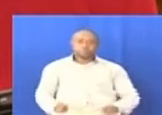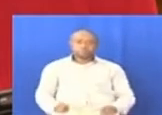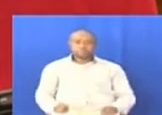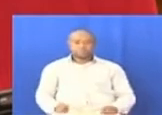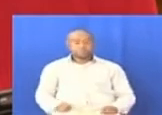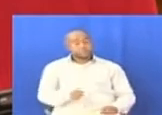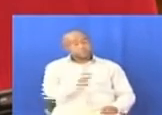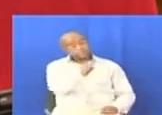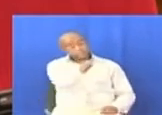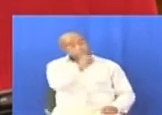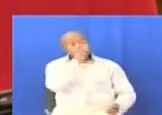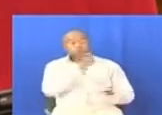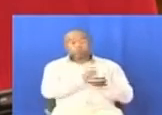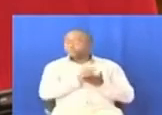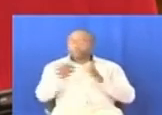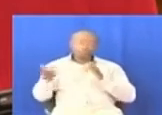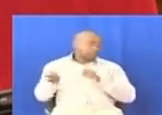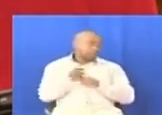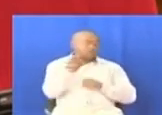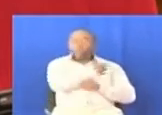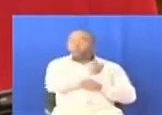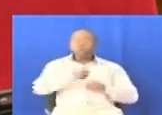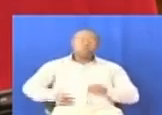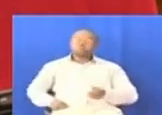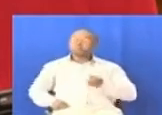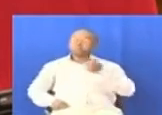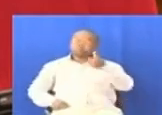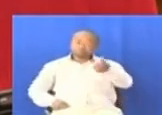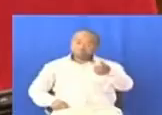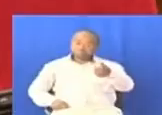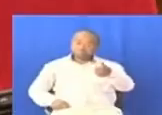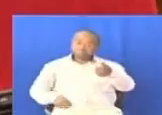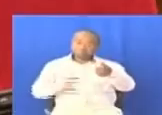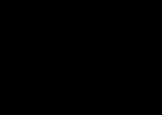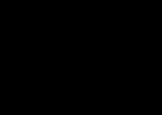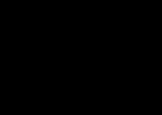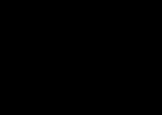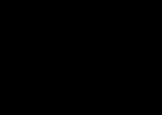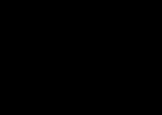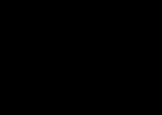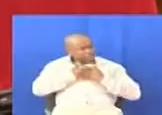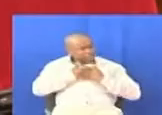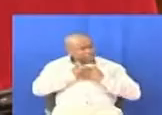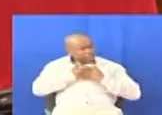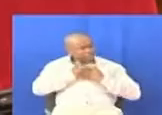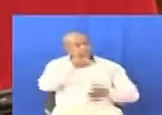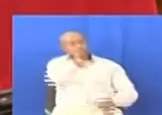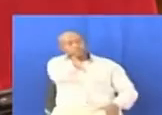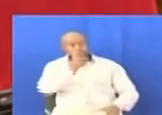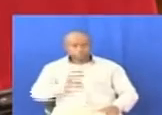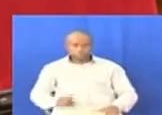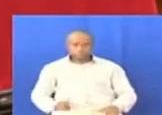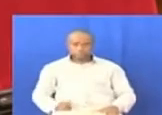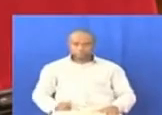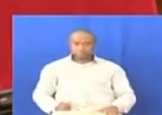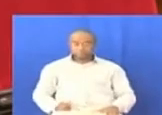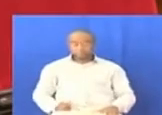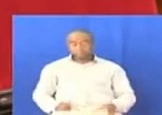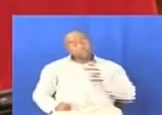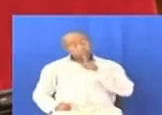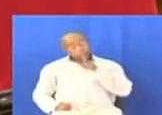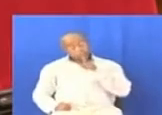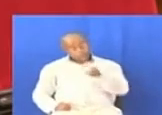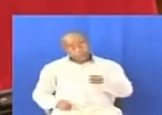kweli tumepata rais Tanzania tunampenda sana. Mheshimiwa Rais,